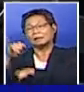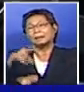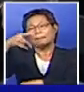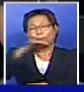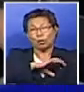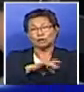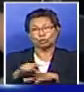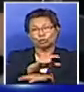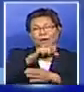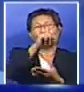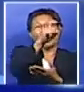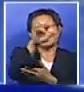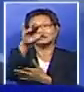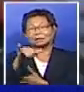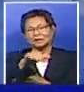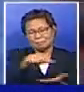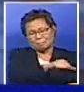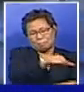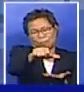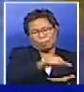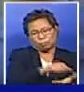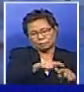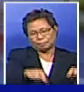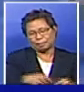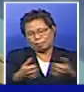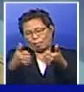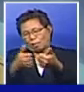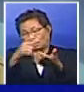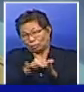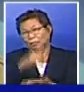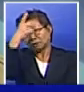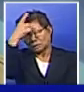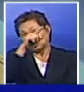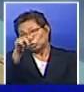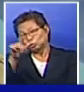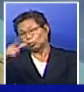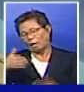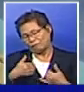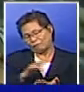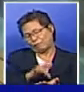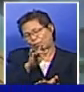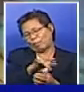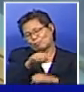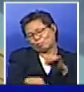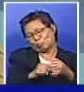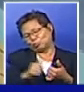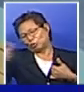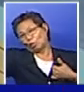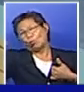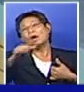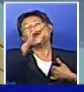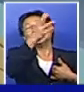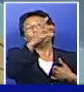peralatan x-ray dan mesin pengimbas di setiap venu kejohanan Datuk Seri Zulkifli turut berkesempatan berbasikal sejauh 16